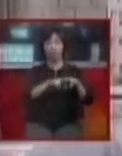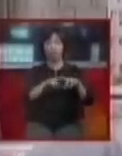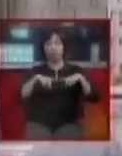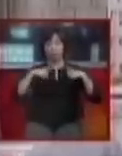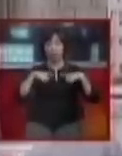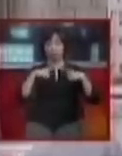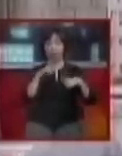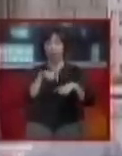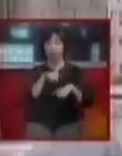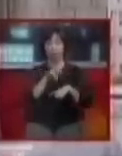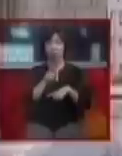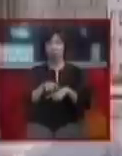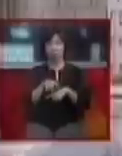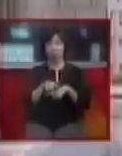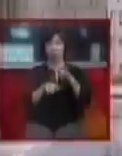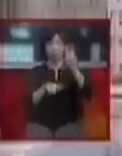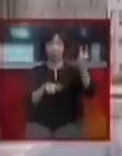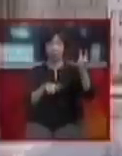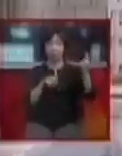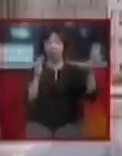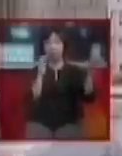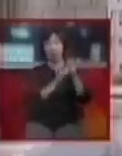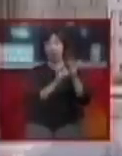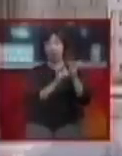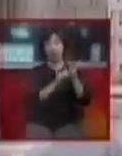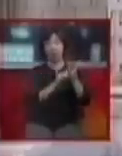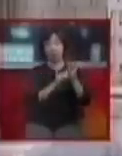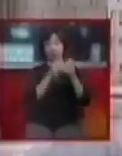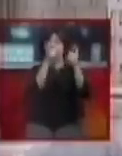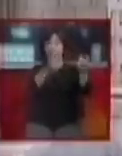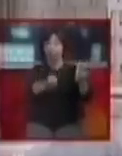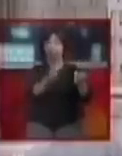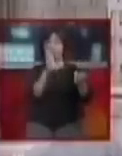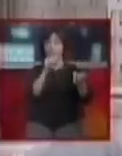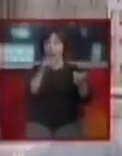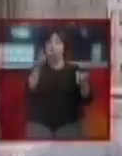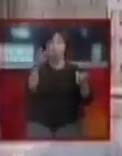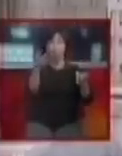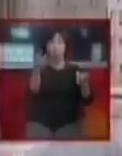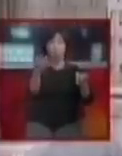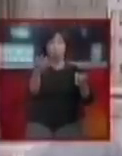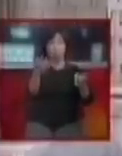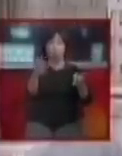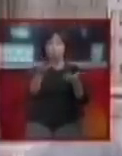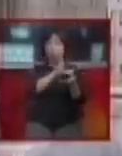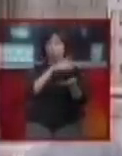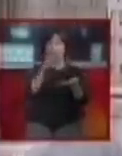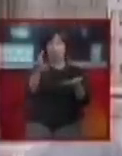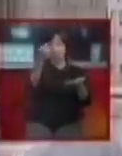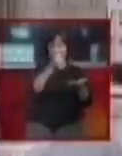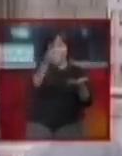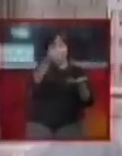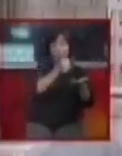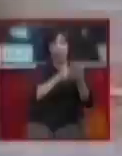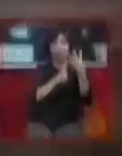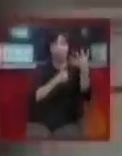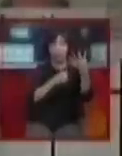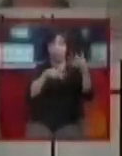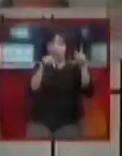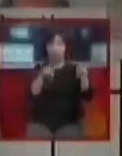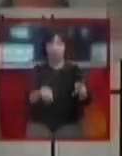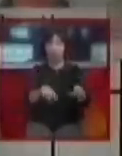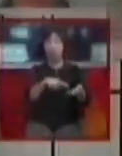Laguna at ang Laguna PNP sa 200,000 piso ang pabuya sa sinumang makapagtuturo sa kinaroroonan ng 4 na